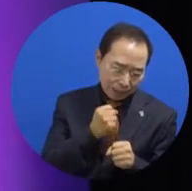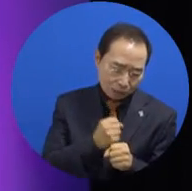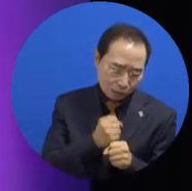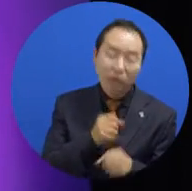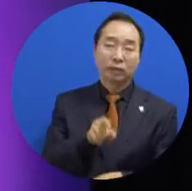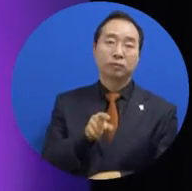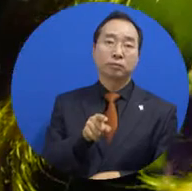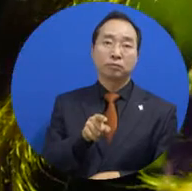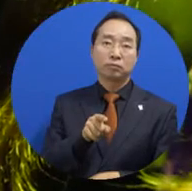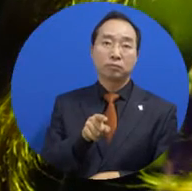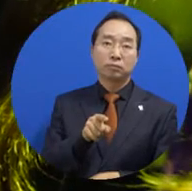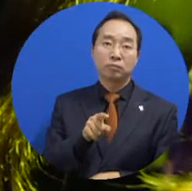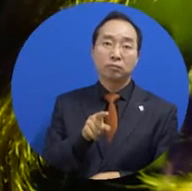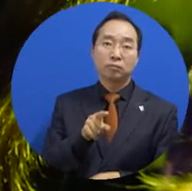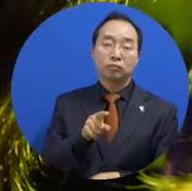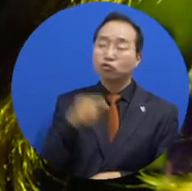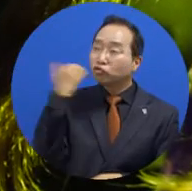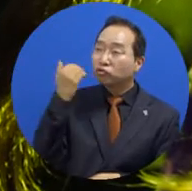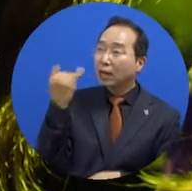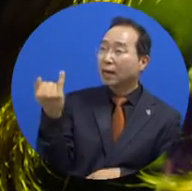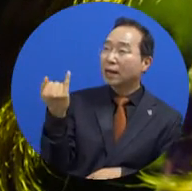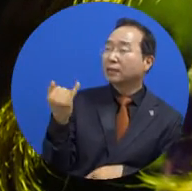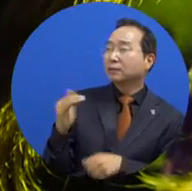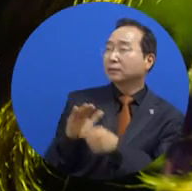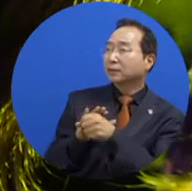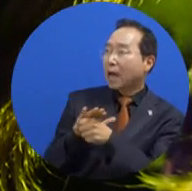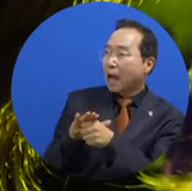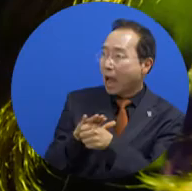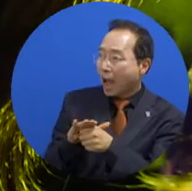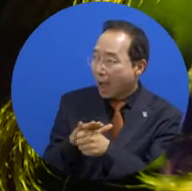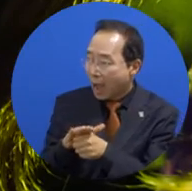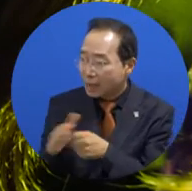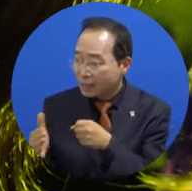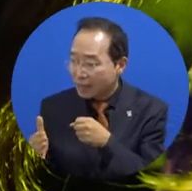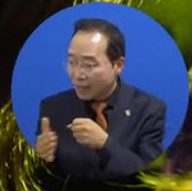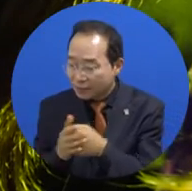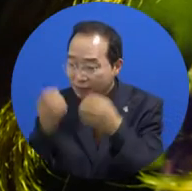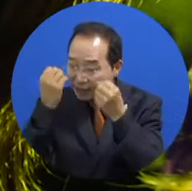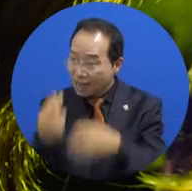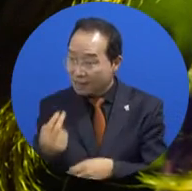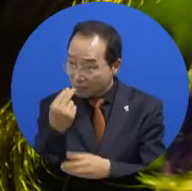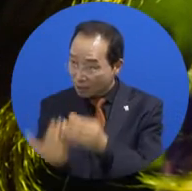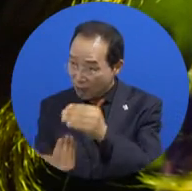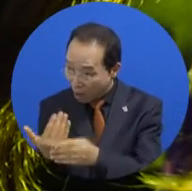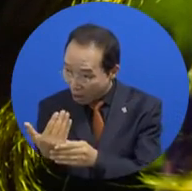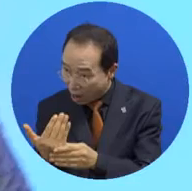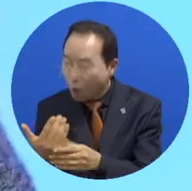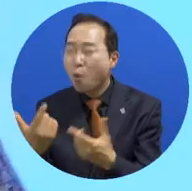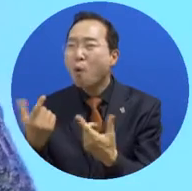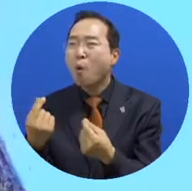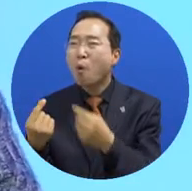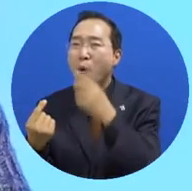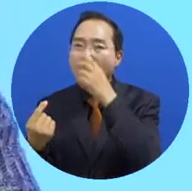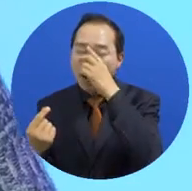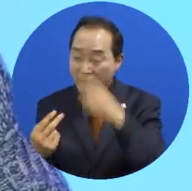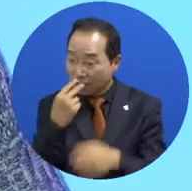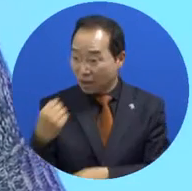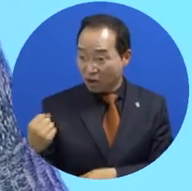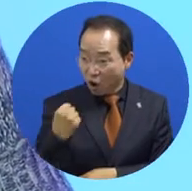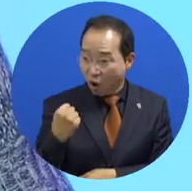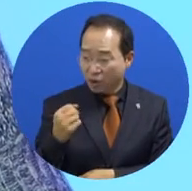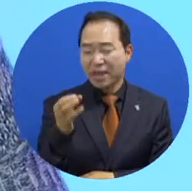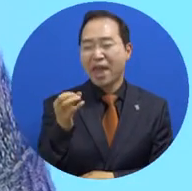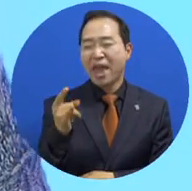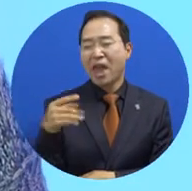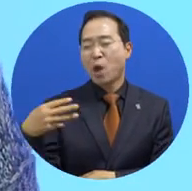산물이에요. 누군가가 사랑해서 그 사랑이 이런 생명을 창조한 거예요. 그럼 생명력이